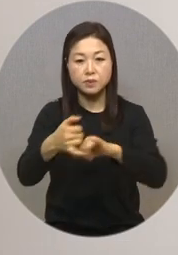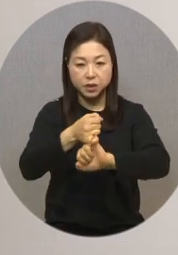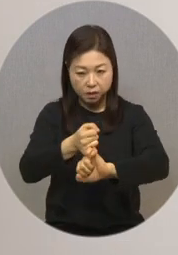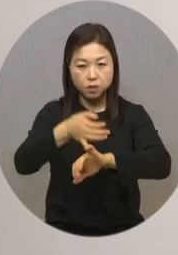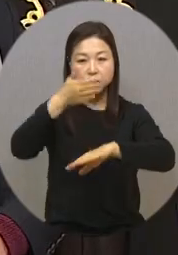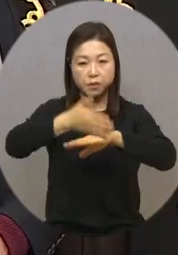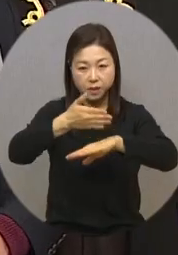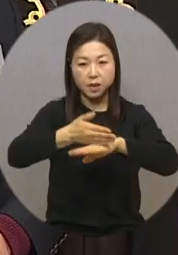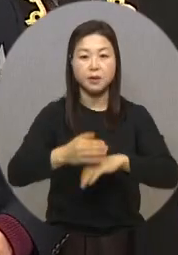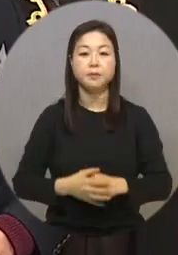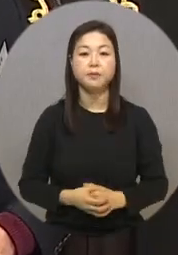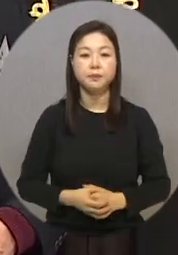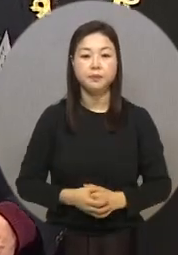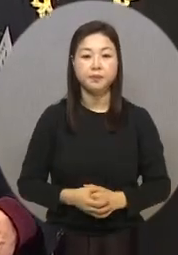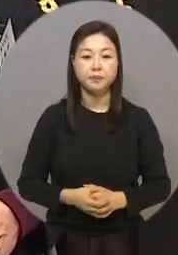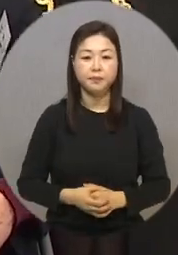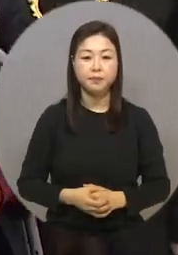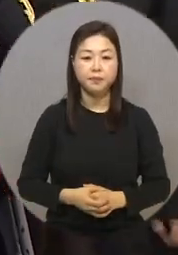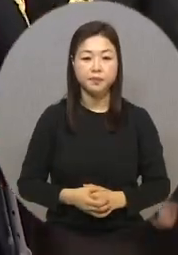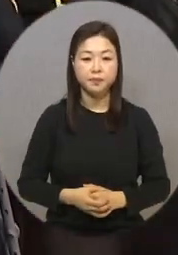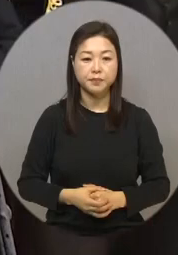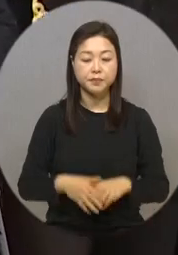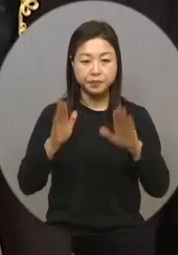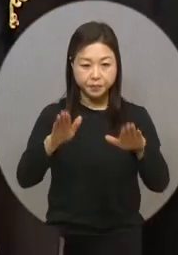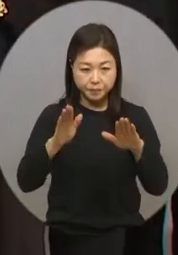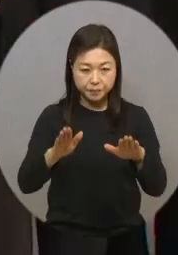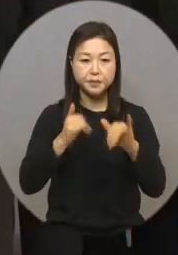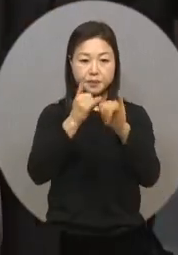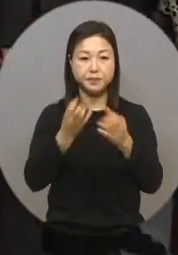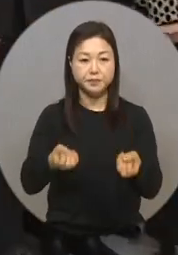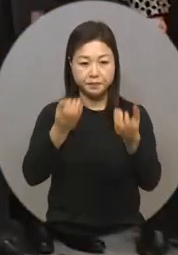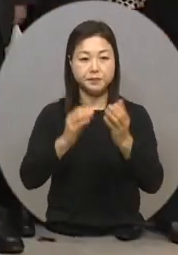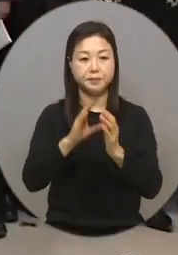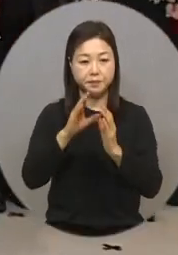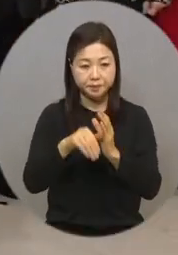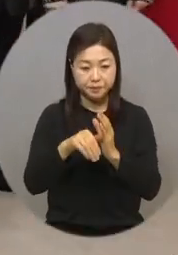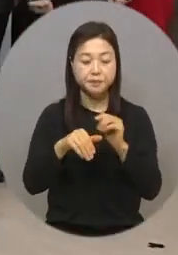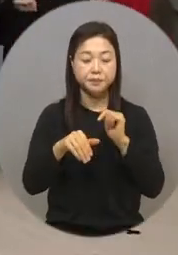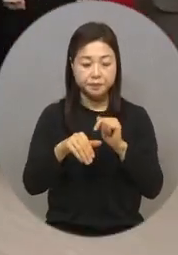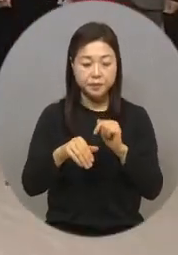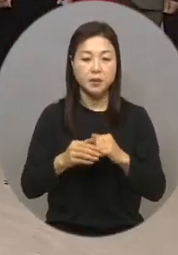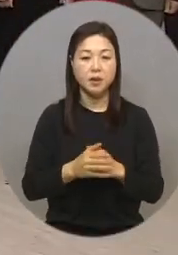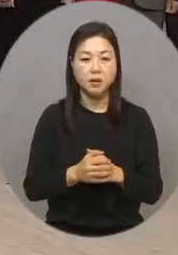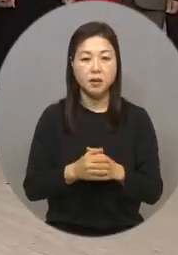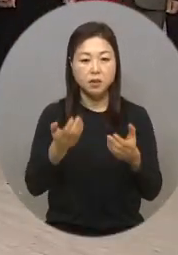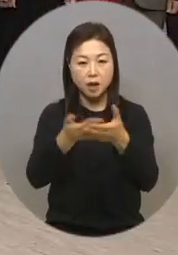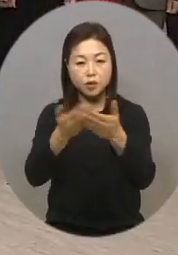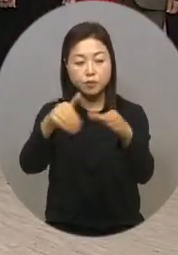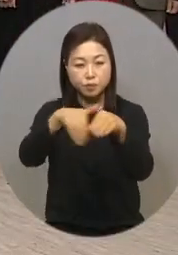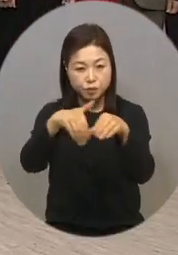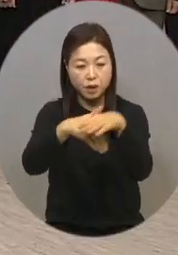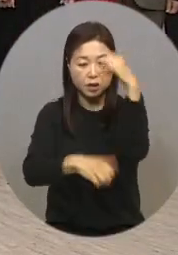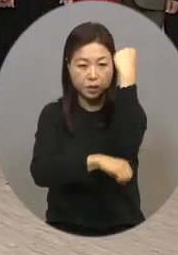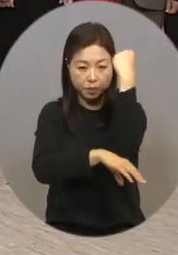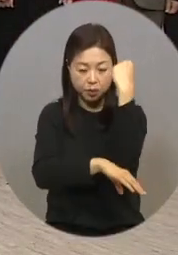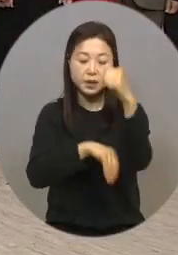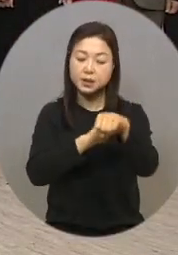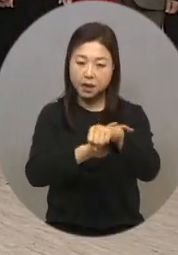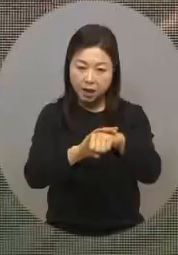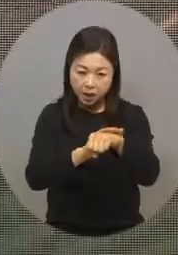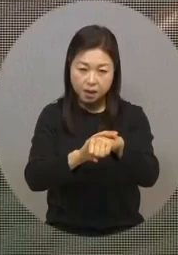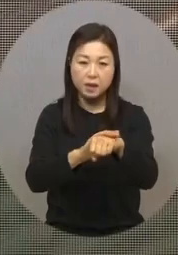감사드립니다. 무엇보다 이번 시상식이 나눔 문화 정착의 새로운 교두보가 되길 바란다는 뜻도